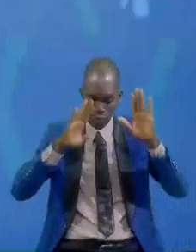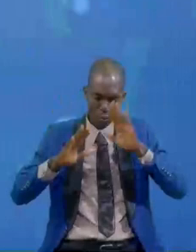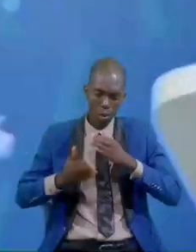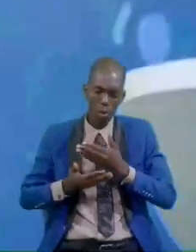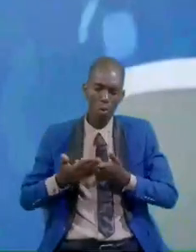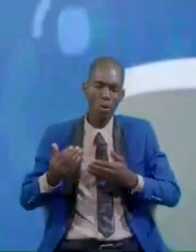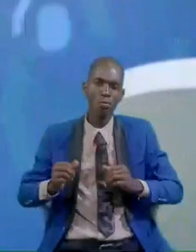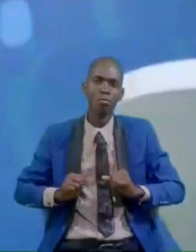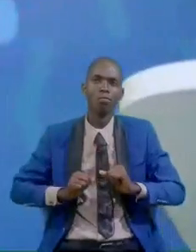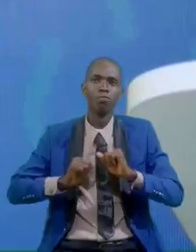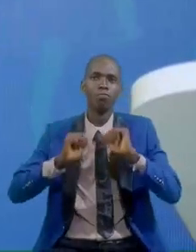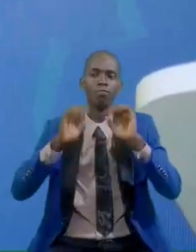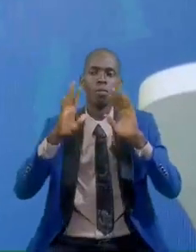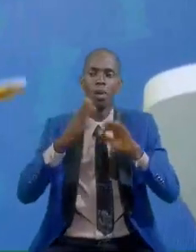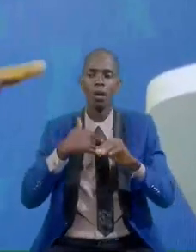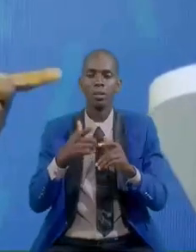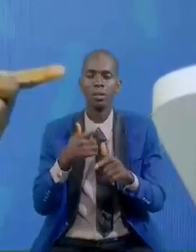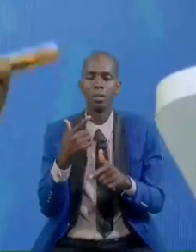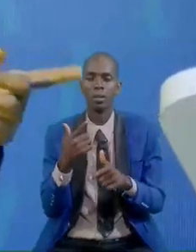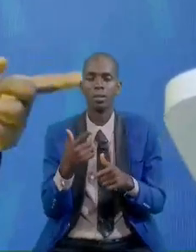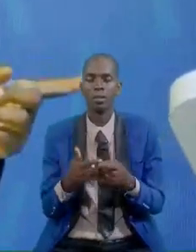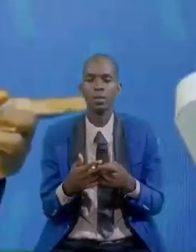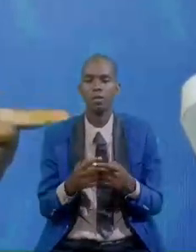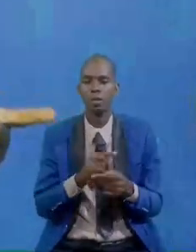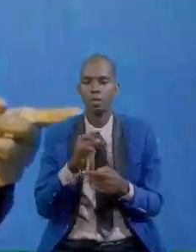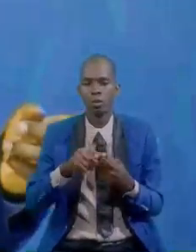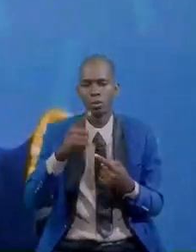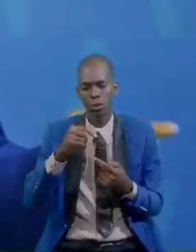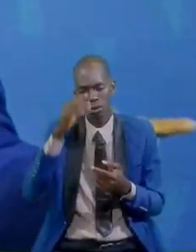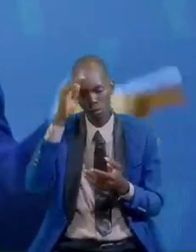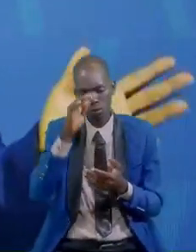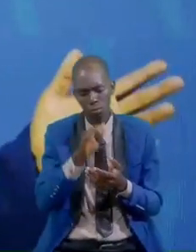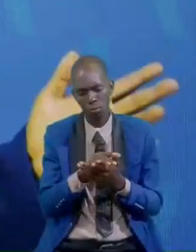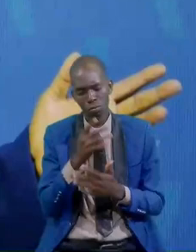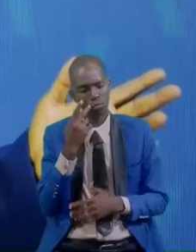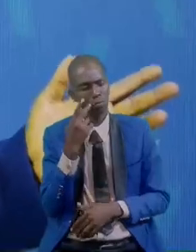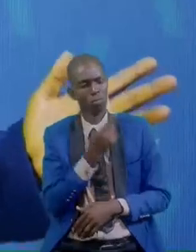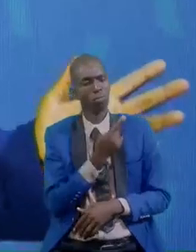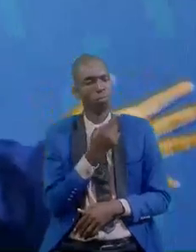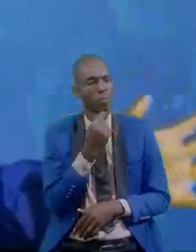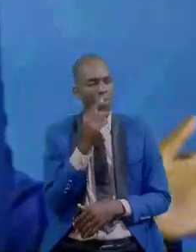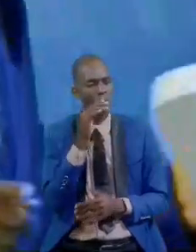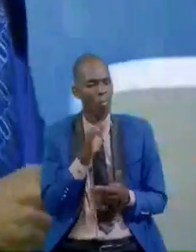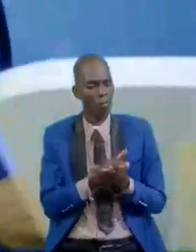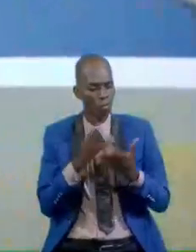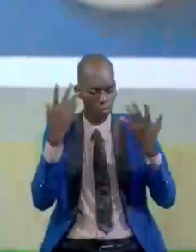pratiquement abandonnant. Quand le mari, Martin Luther, a vu sa femme, tout en